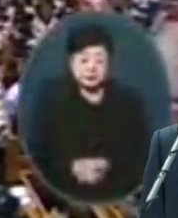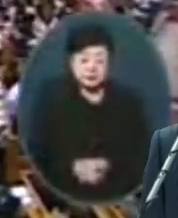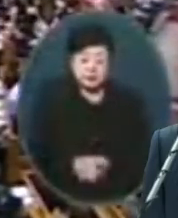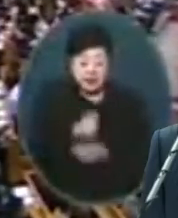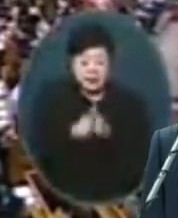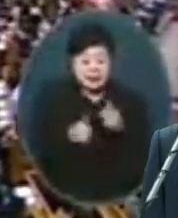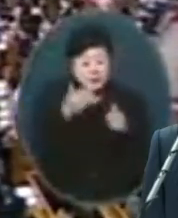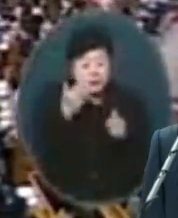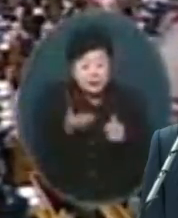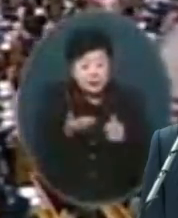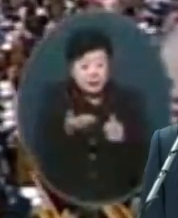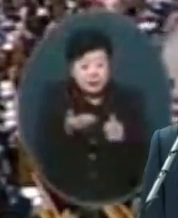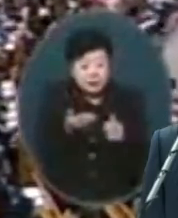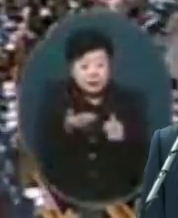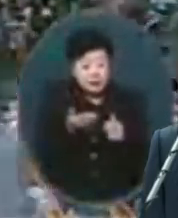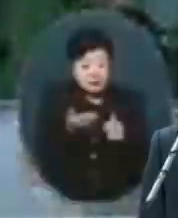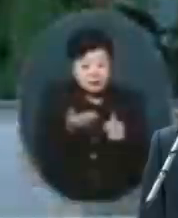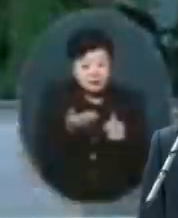하나님께서는